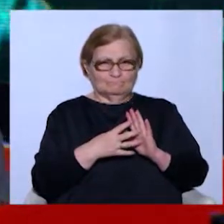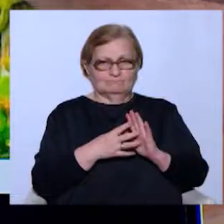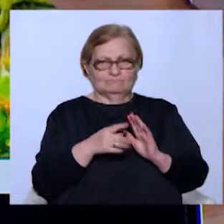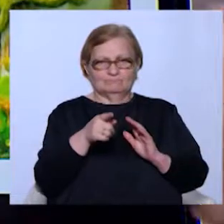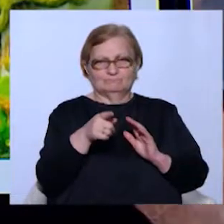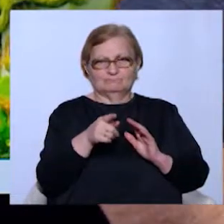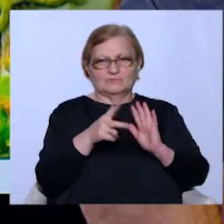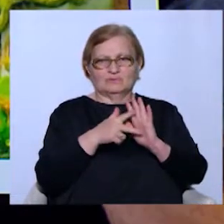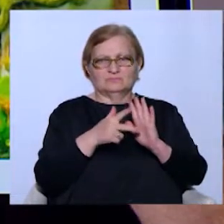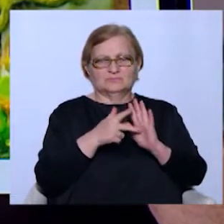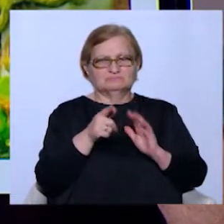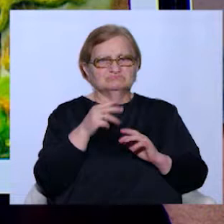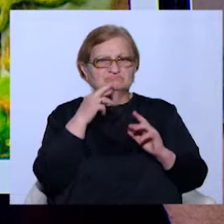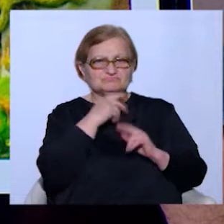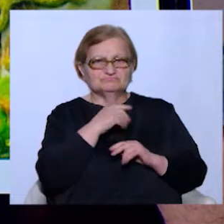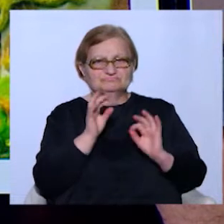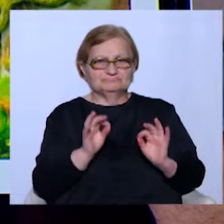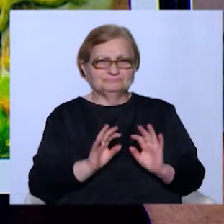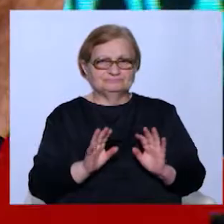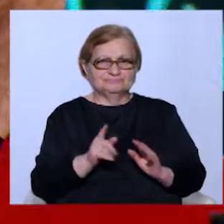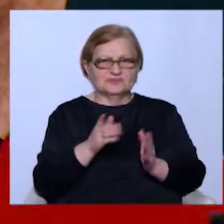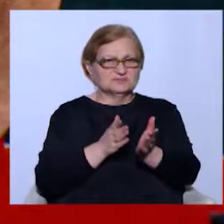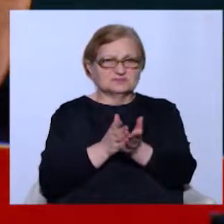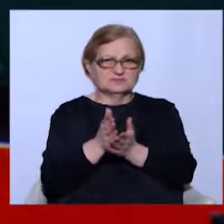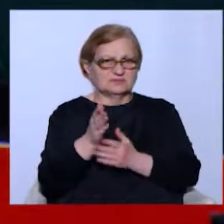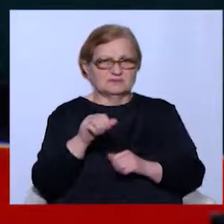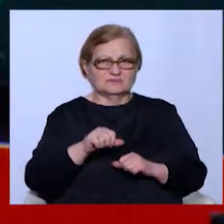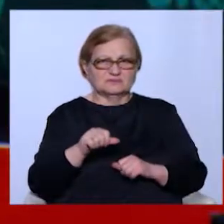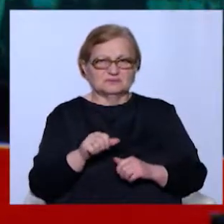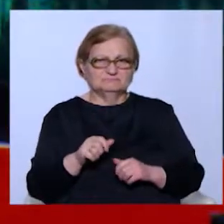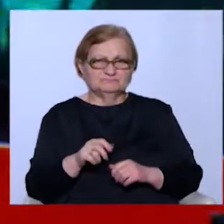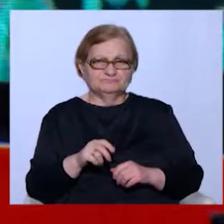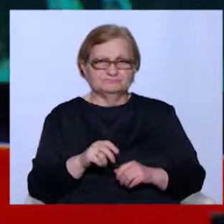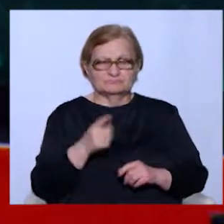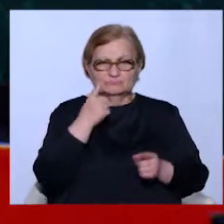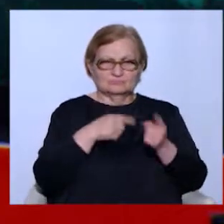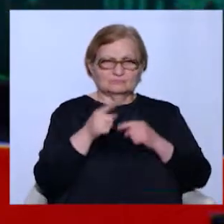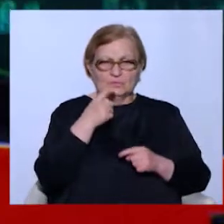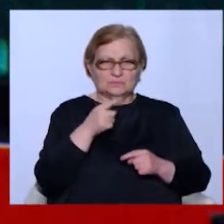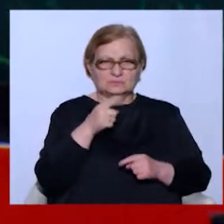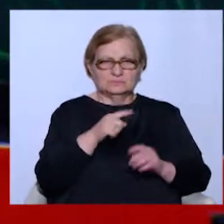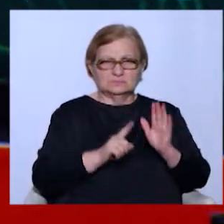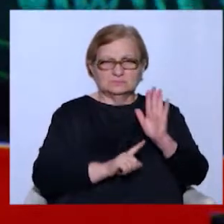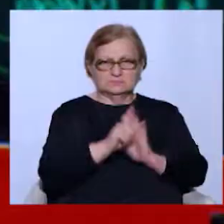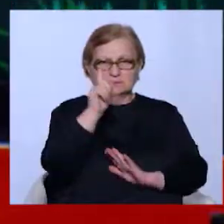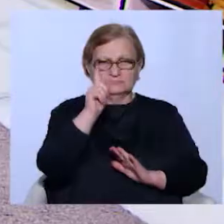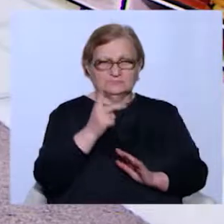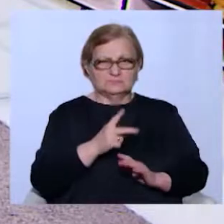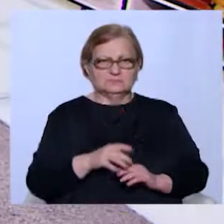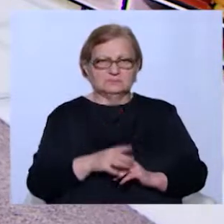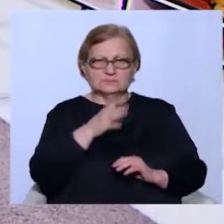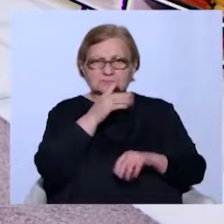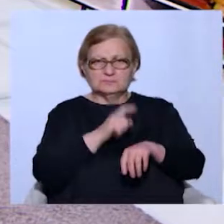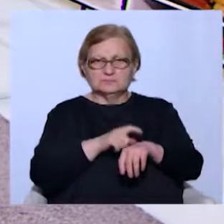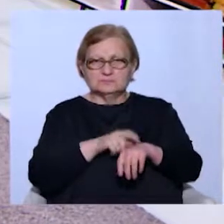აუ, აქ 8 არის. ეს გზა არ ვარგა. უკან უნდა დაუბრუნდეთ, თავიდან უნდა დავიწყოთ. დრო